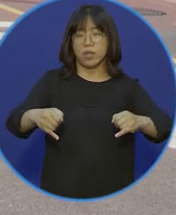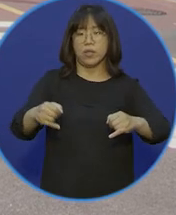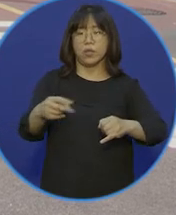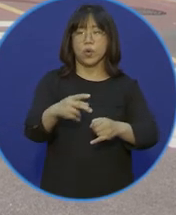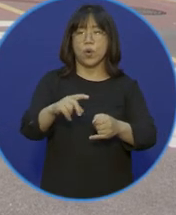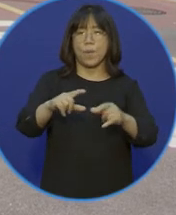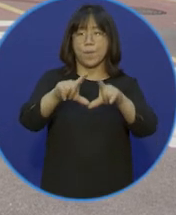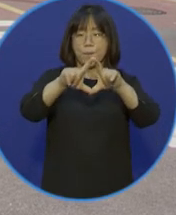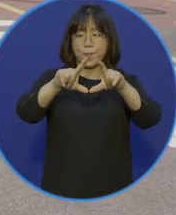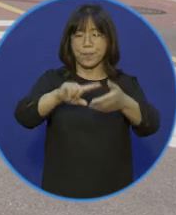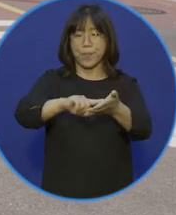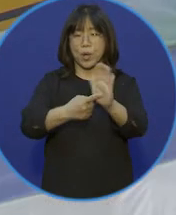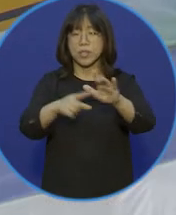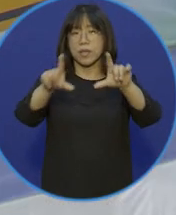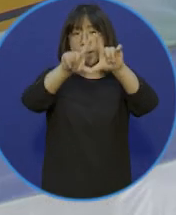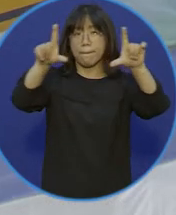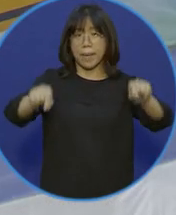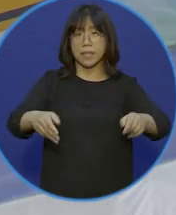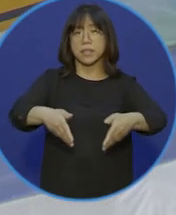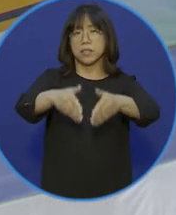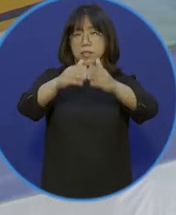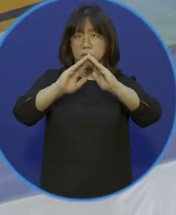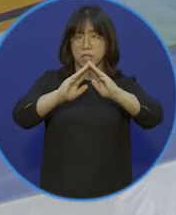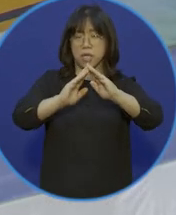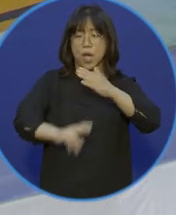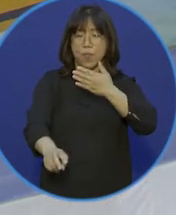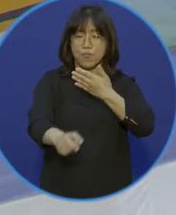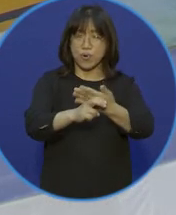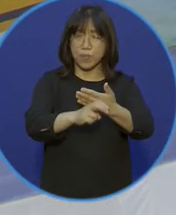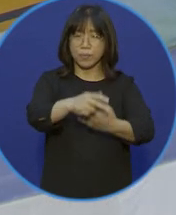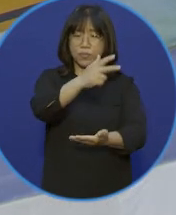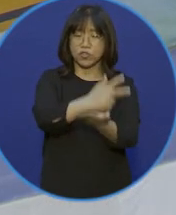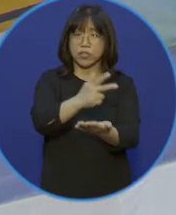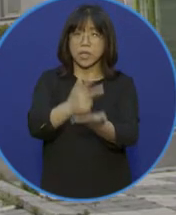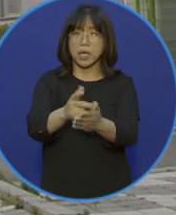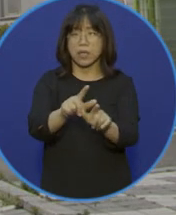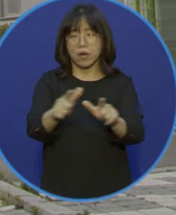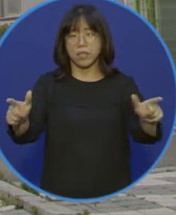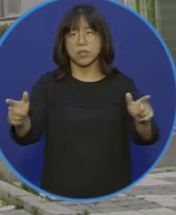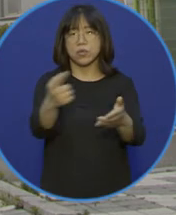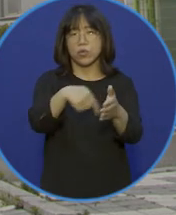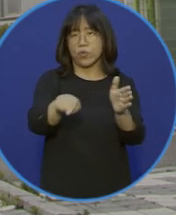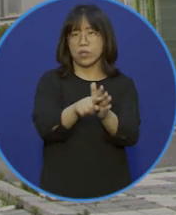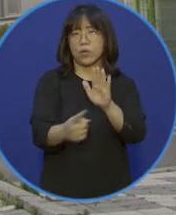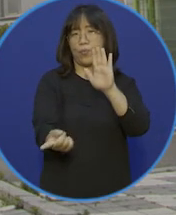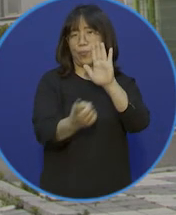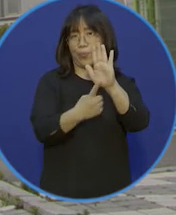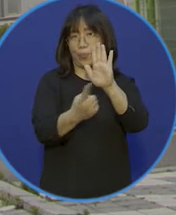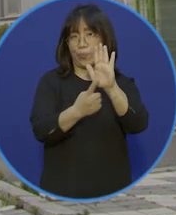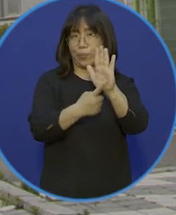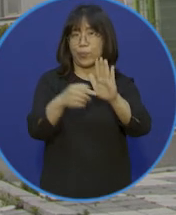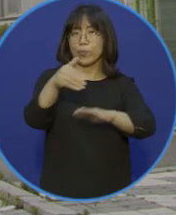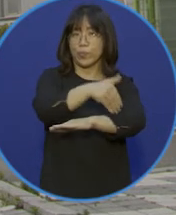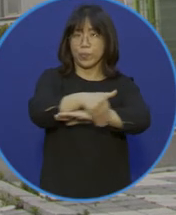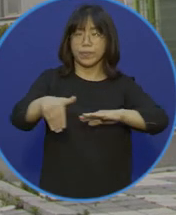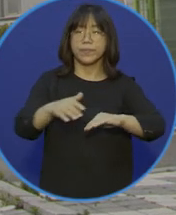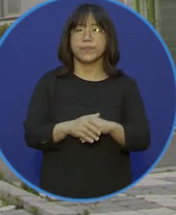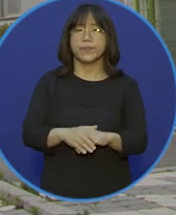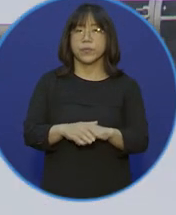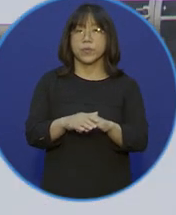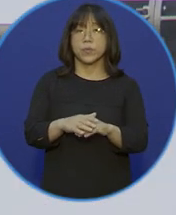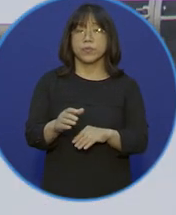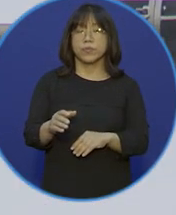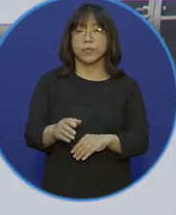단속된 차량에 대해 과태료를 부과함과 동시에 불법 주정차 단속에 따른 홍보 활동도 이어갈 예정입니다.